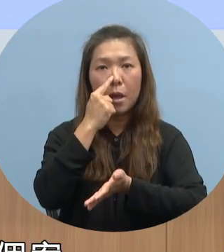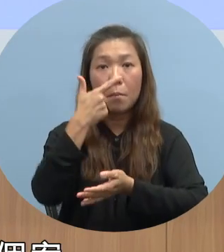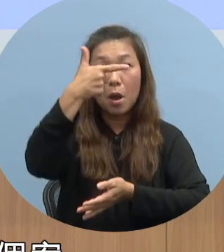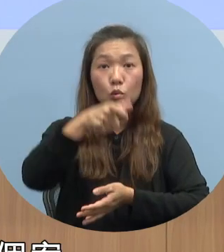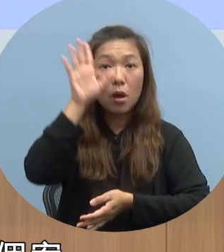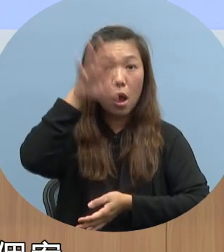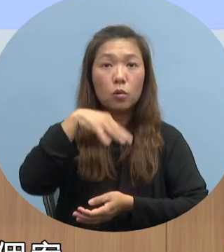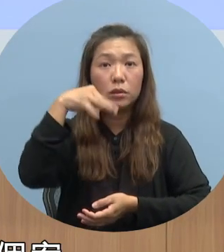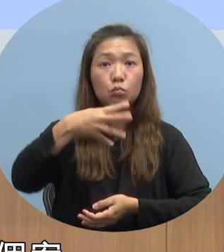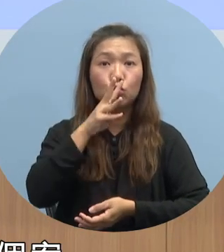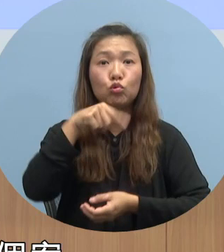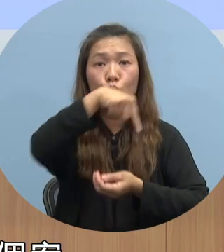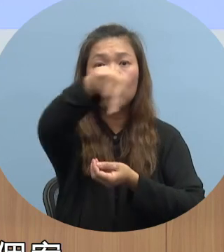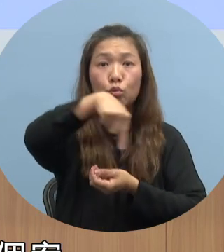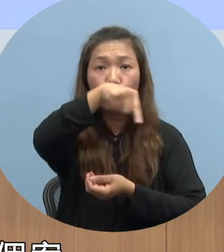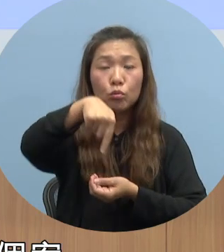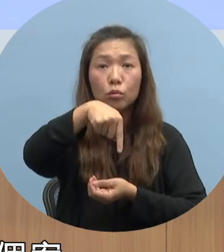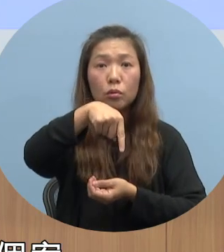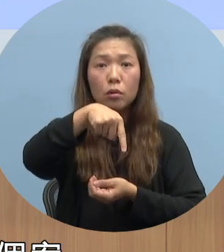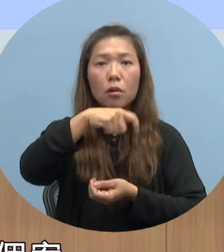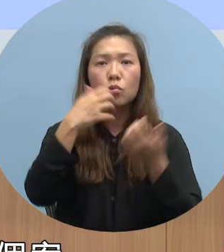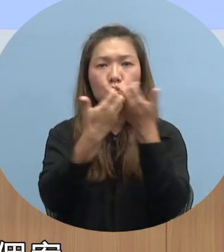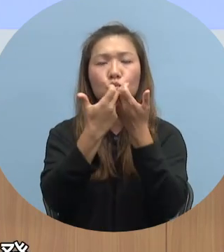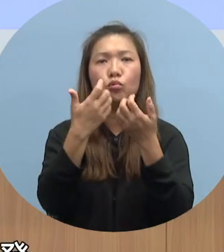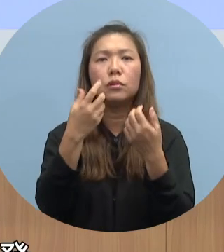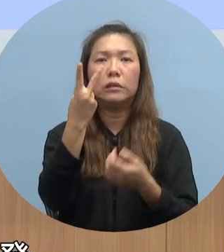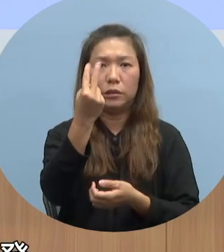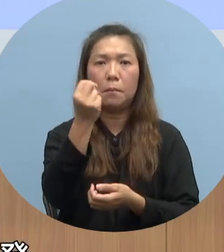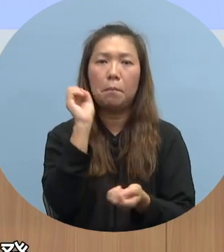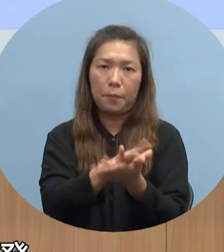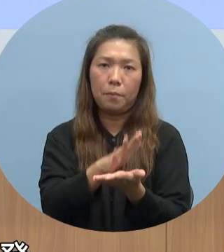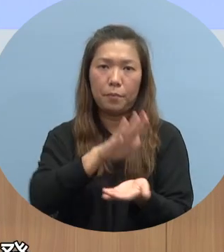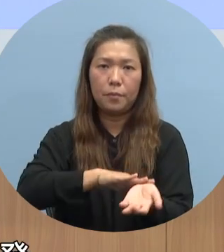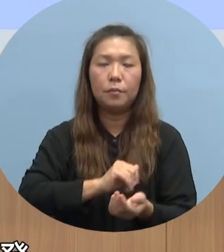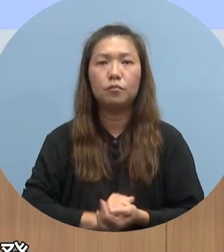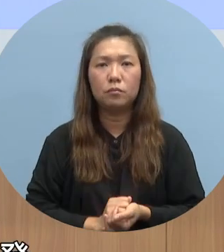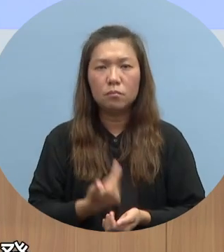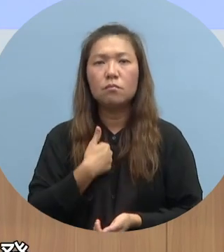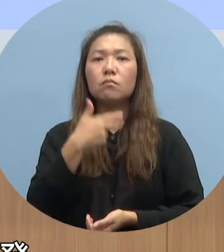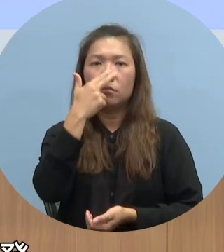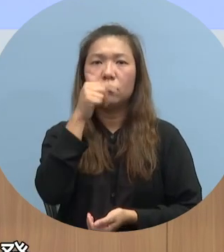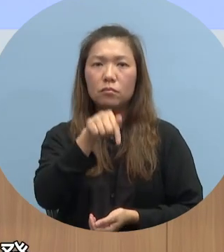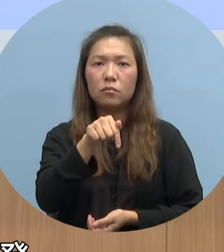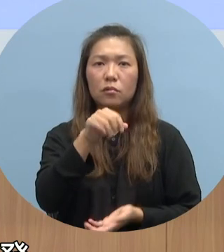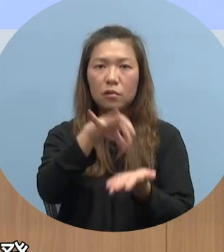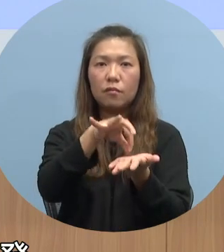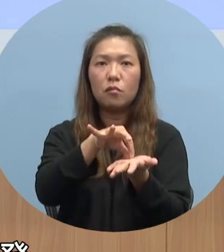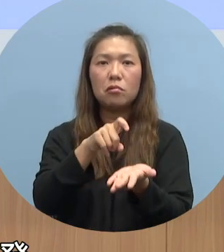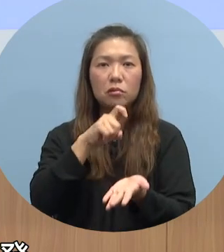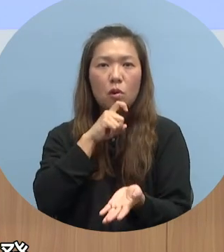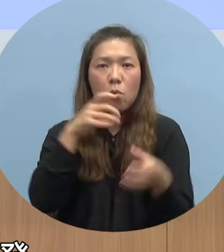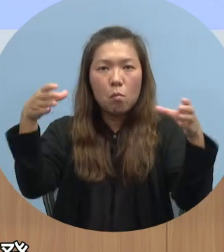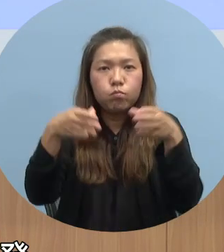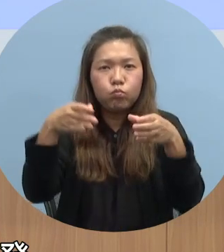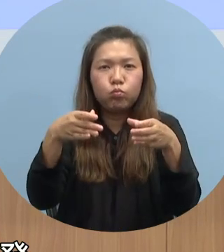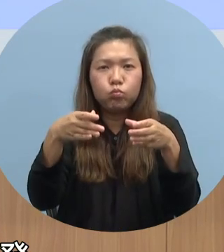深水埗區嘅個案咧，一共係有20宗。咁我哋都認為咧，喺呢一區裏面咧係有一個群